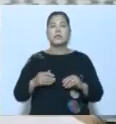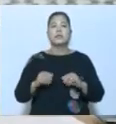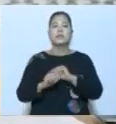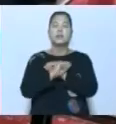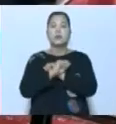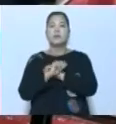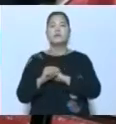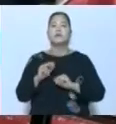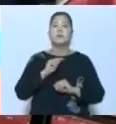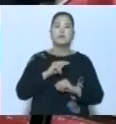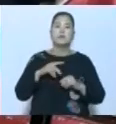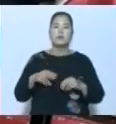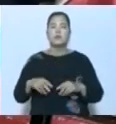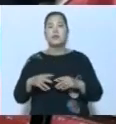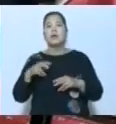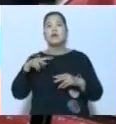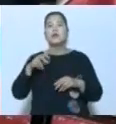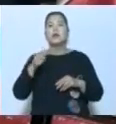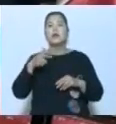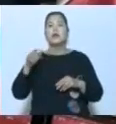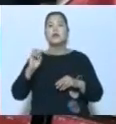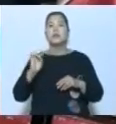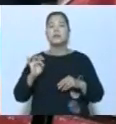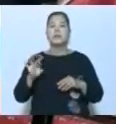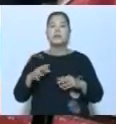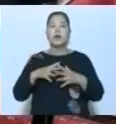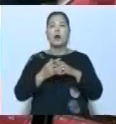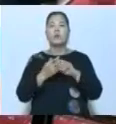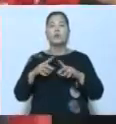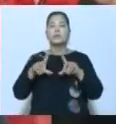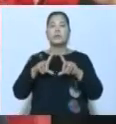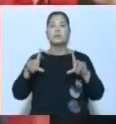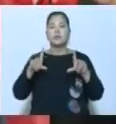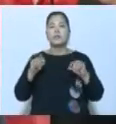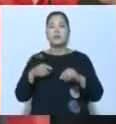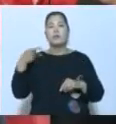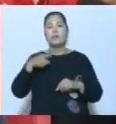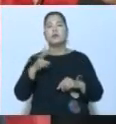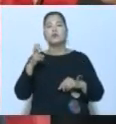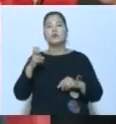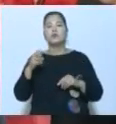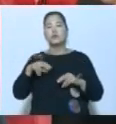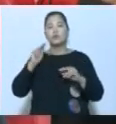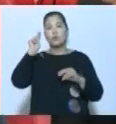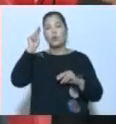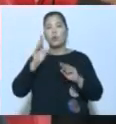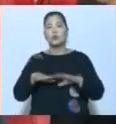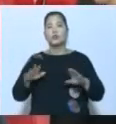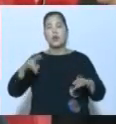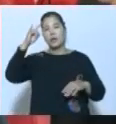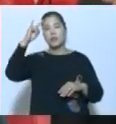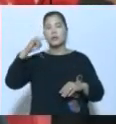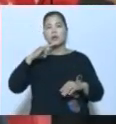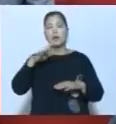білім алушы елді мекендердегі сауықтыру лагерлеріне барса, ауыл мектептерінен 1200 оқушы Қазақстан халқына қор